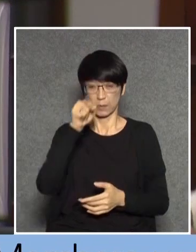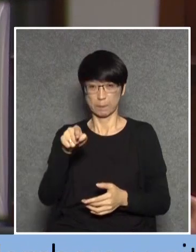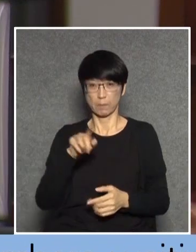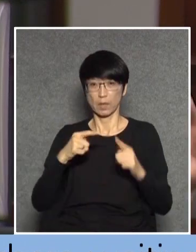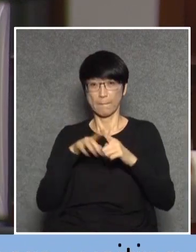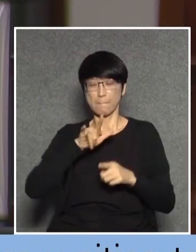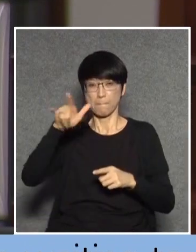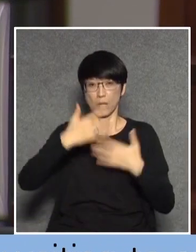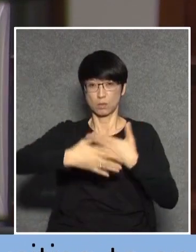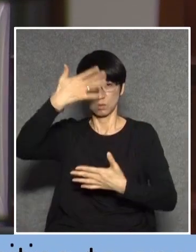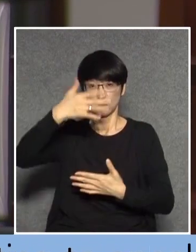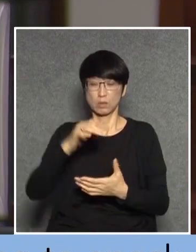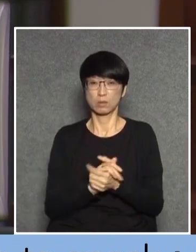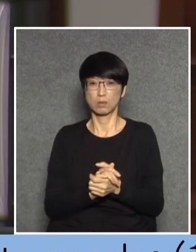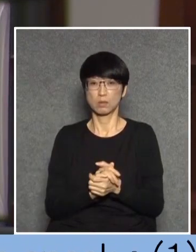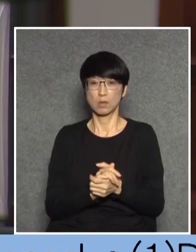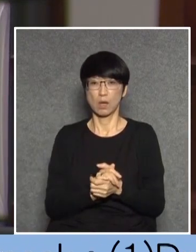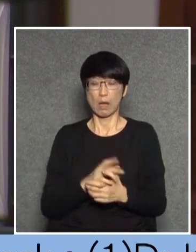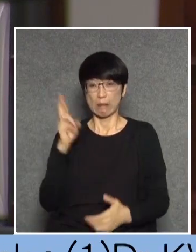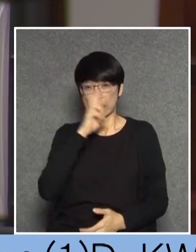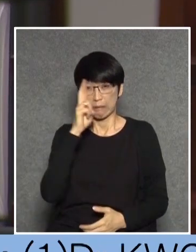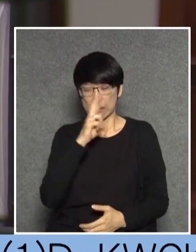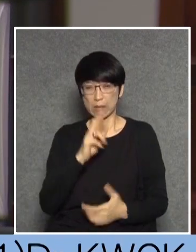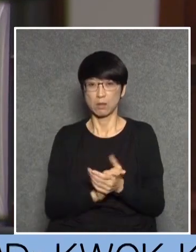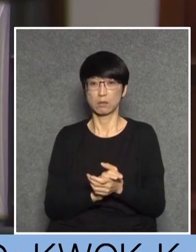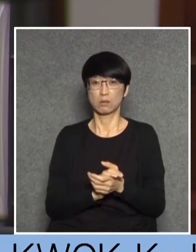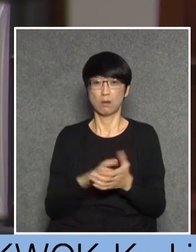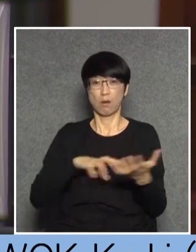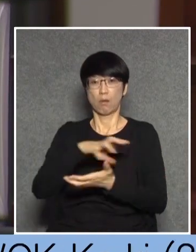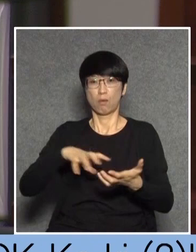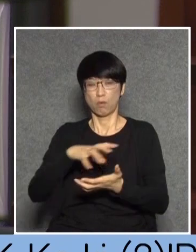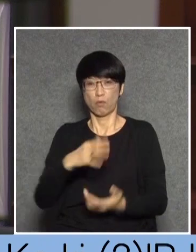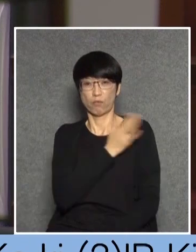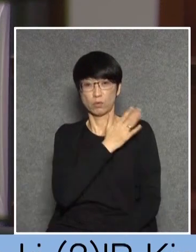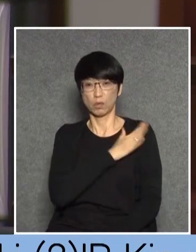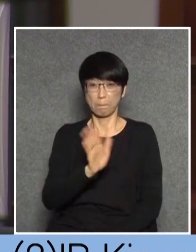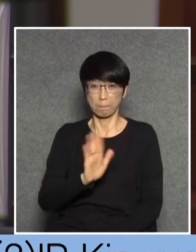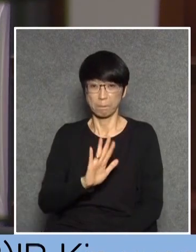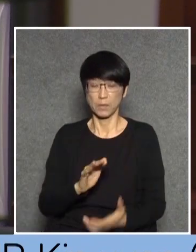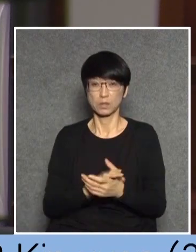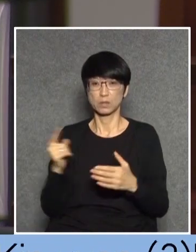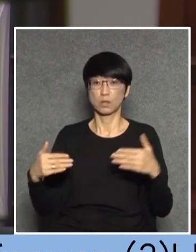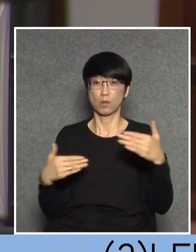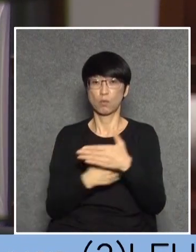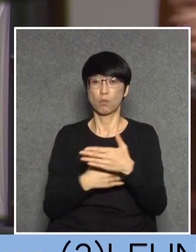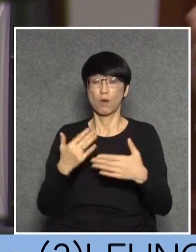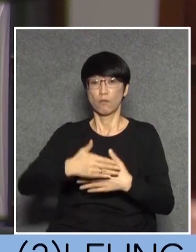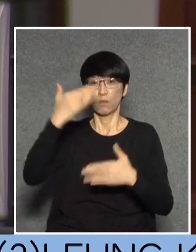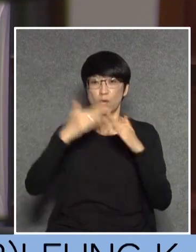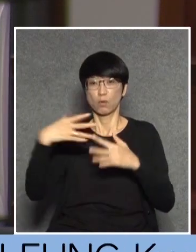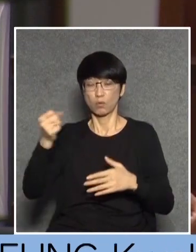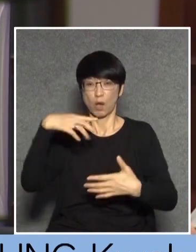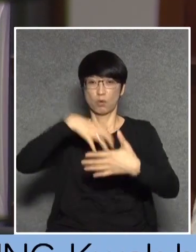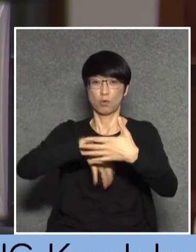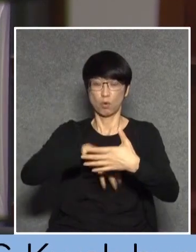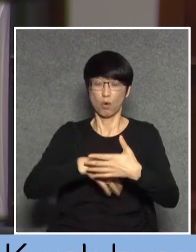總部大樓出現嗰啲咁嘅烏龍嘢，全部都唔使負責，負責嘅。咁然後運房局長而家走咗咧，佢就話：哎呀，內部我哋